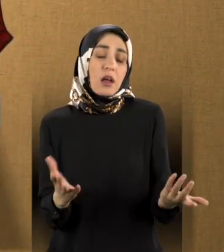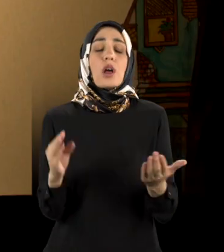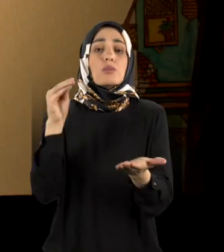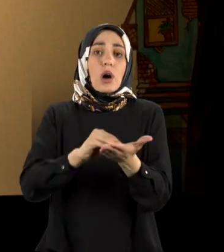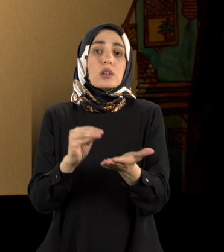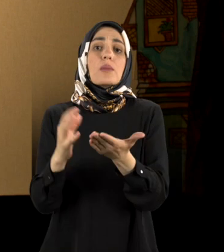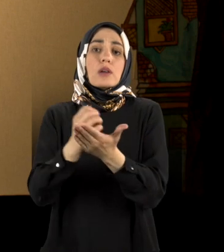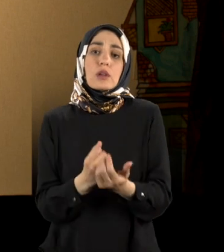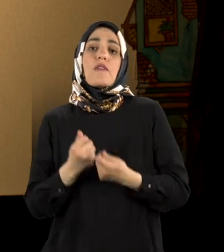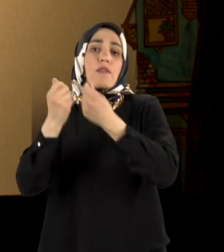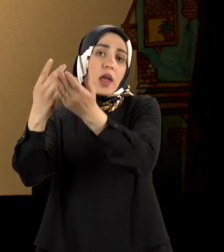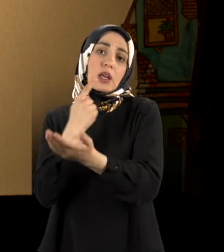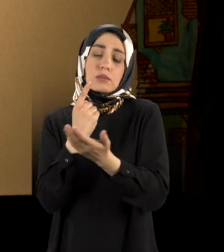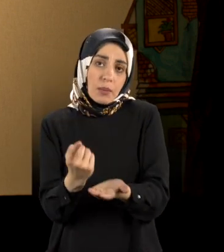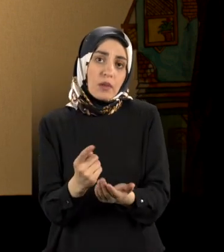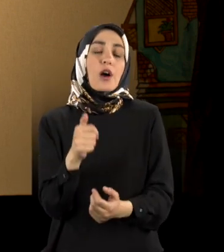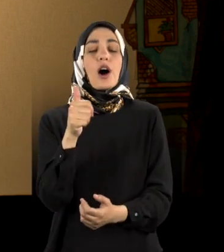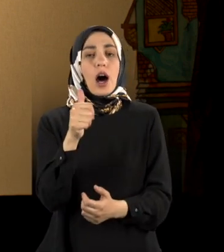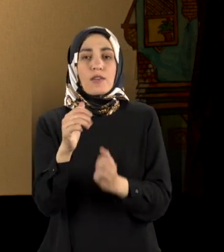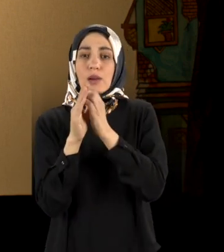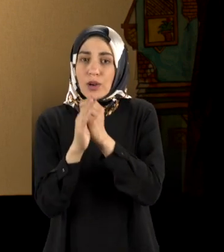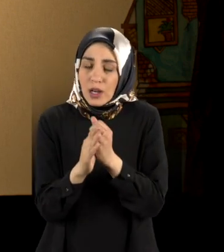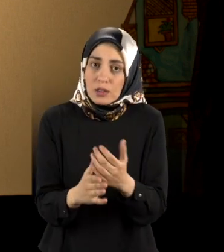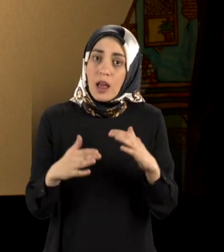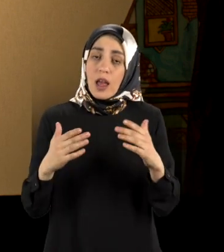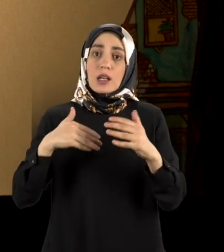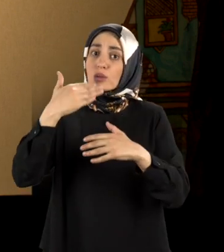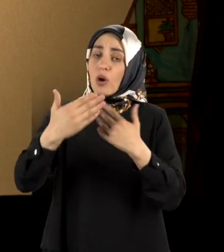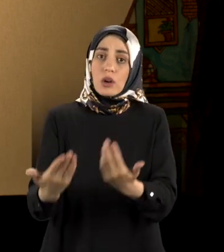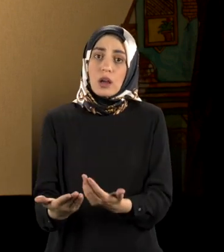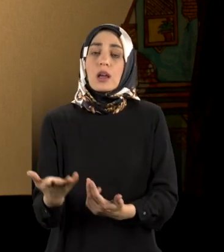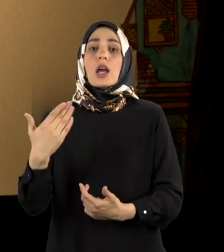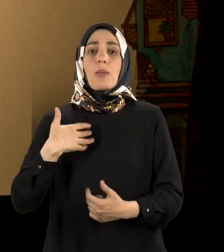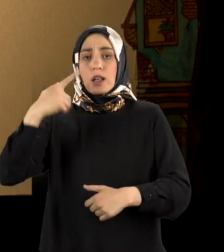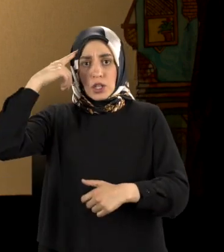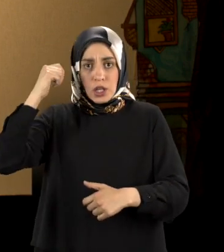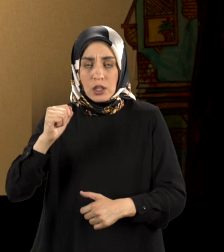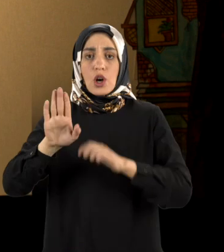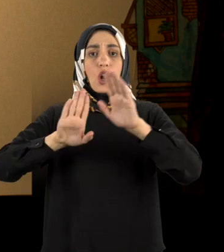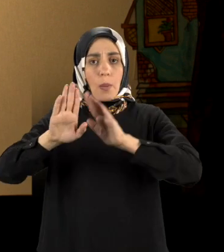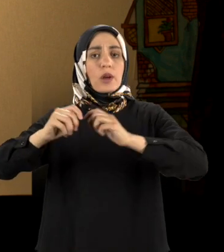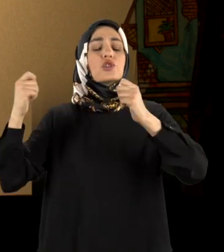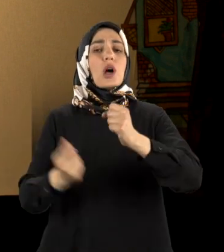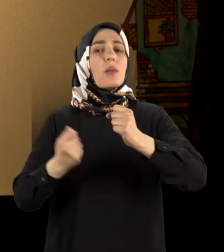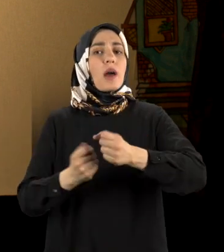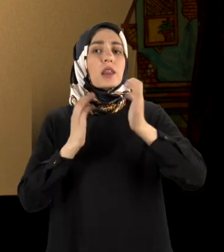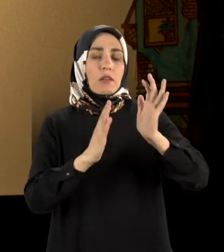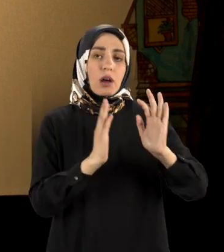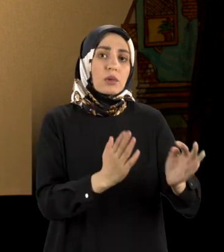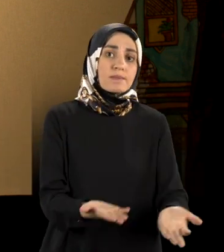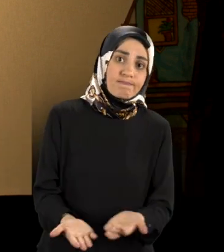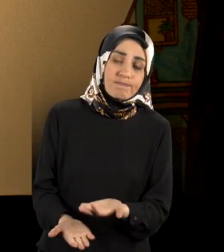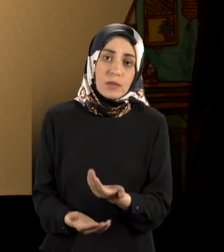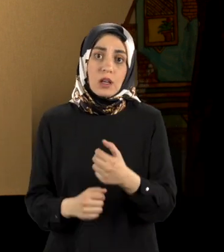söylesene adam topladığım bahşişleri de ben sana verirdim değil mi Aferin karagözüm Eğer sonra ben inadına kapıda